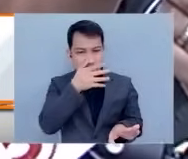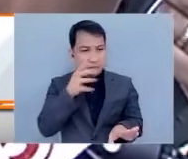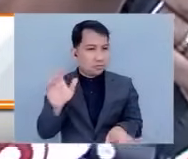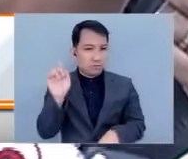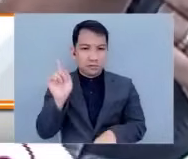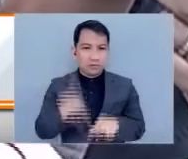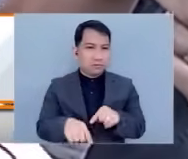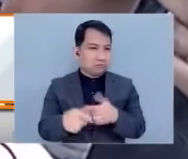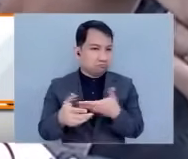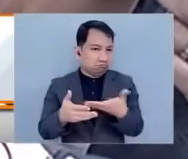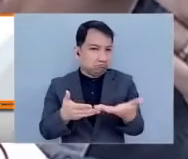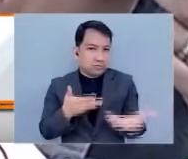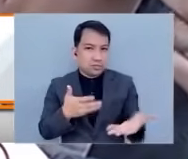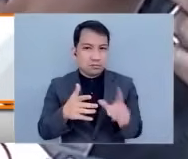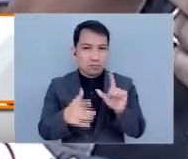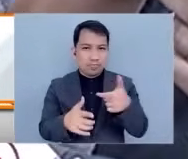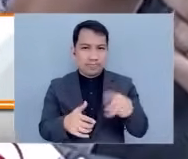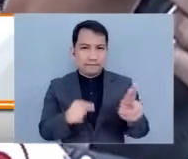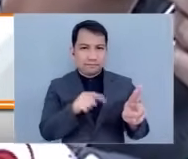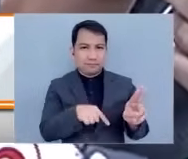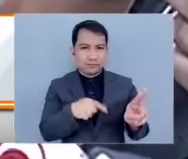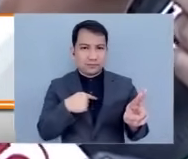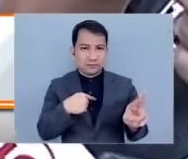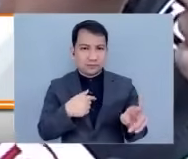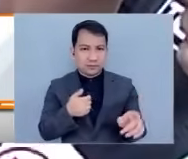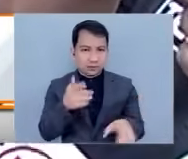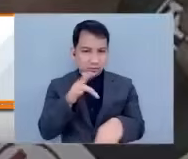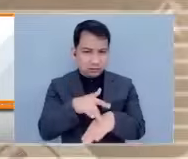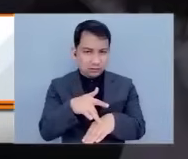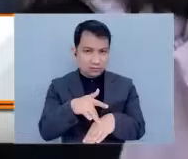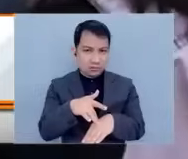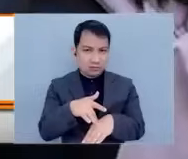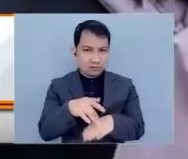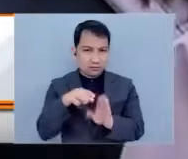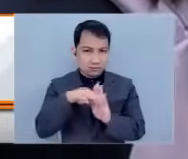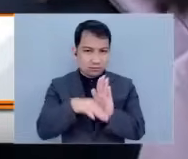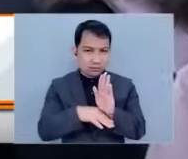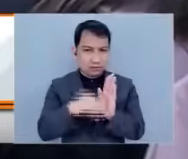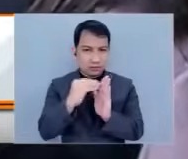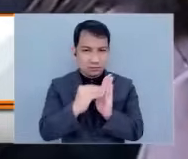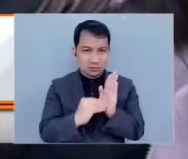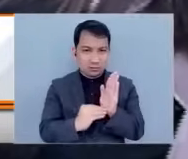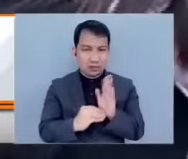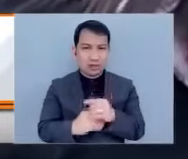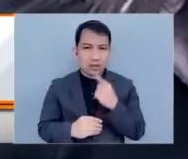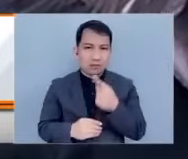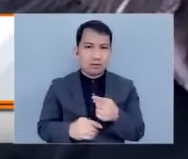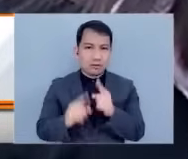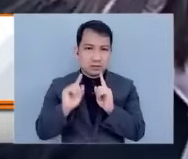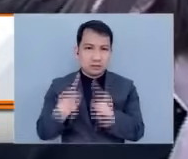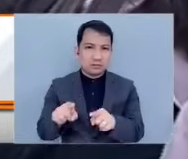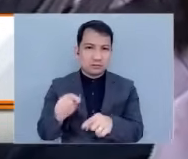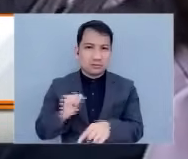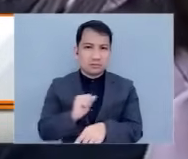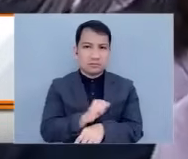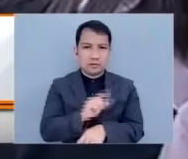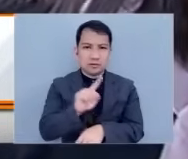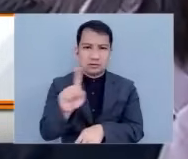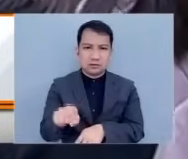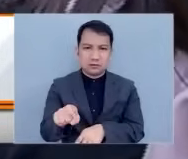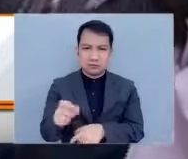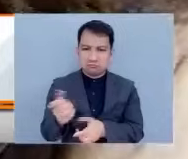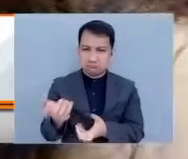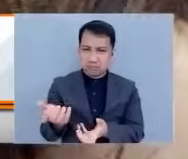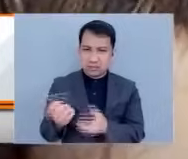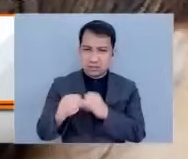yung LGU, hindi naman kami nanghihimasok sinong ililista. Sinagot din ng senadora ang mga nagsasabing tila nangangampanya